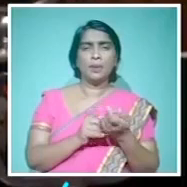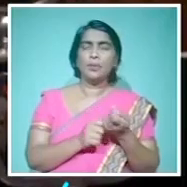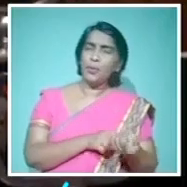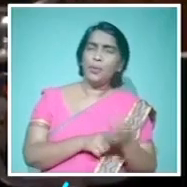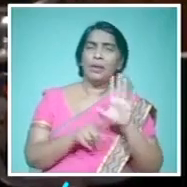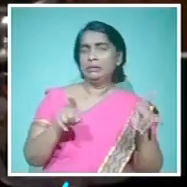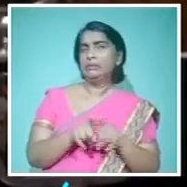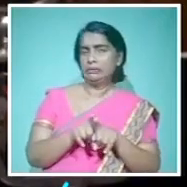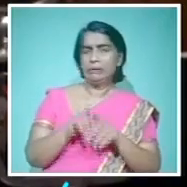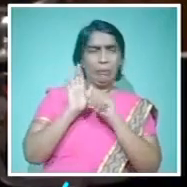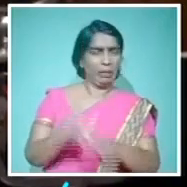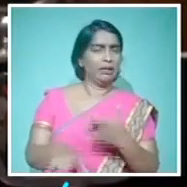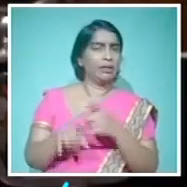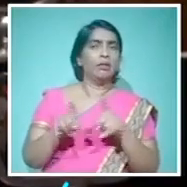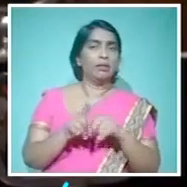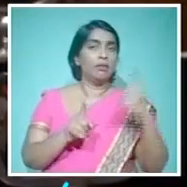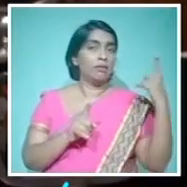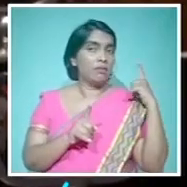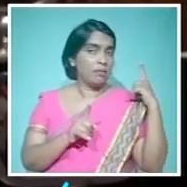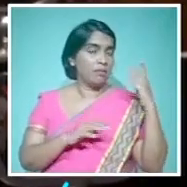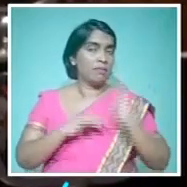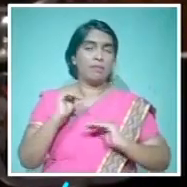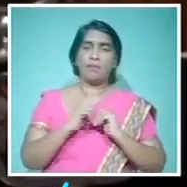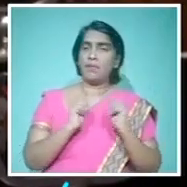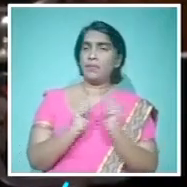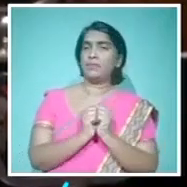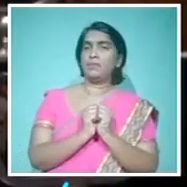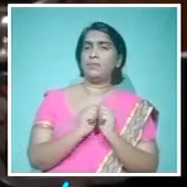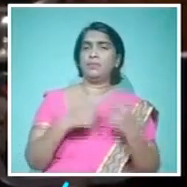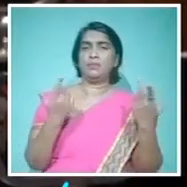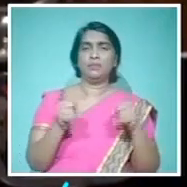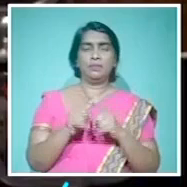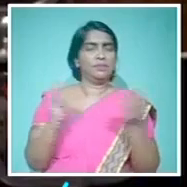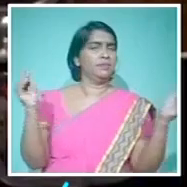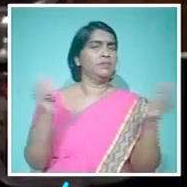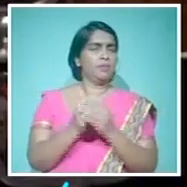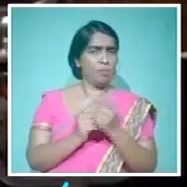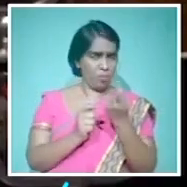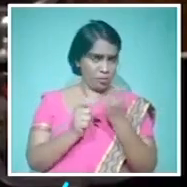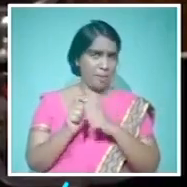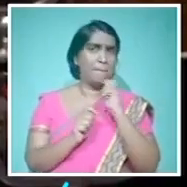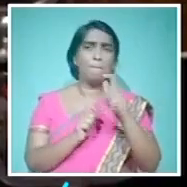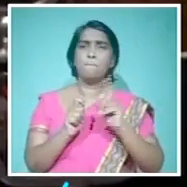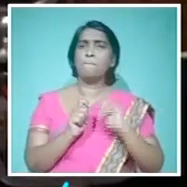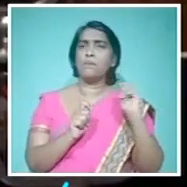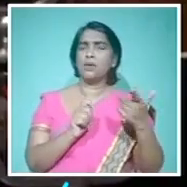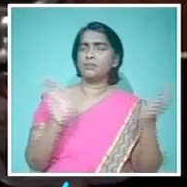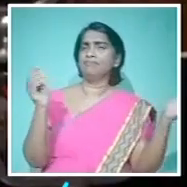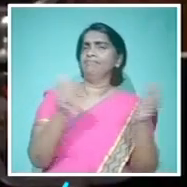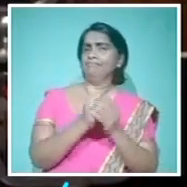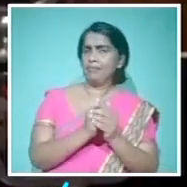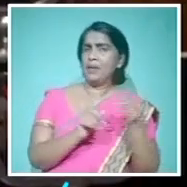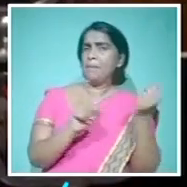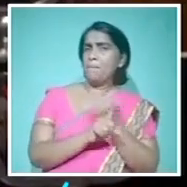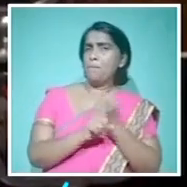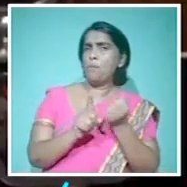එතකොට ඒකෙදි ආරක්ෂක අංශවල ක්‍රියාකාරීත්වය එහෙම නැත්නම් මේවා පිටුපස්සේ මුදල් දීපු කණ්ඩායම් මේවා පිටිපස්සේ හිටපු